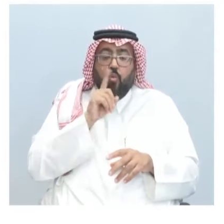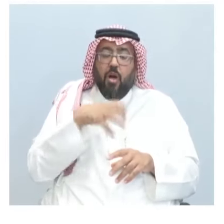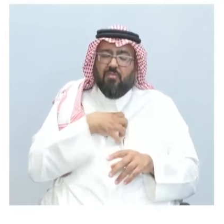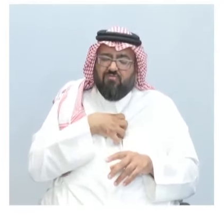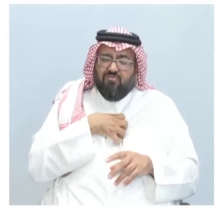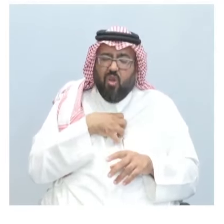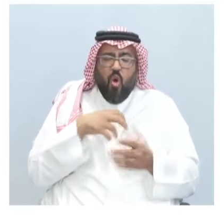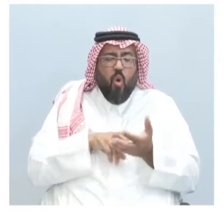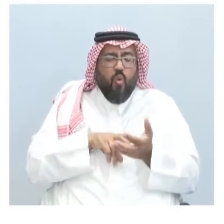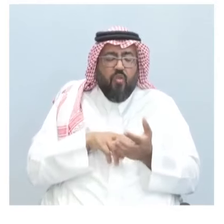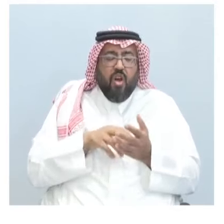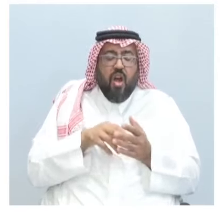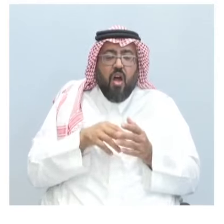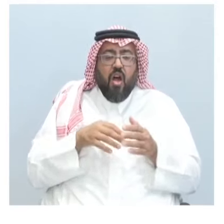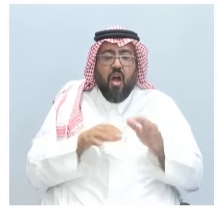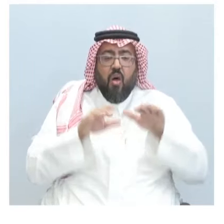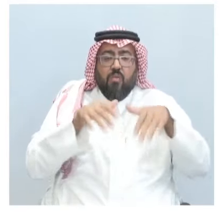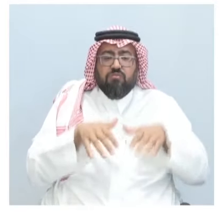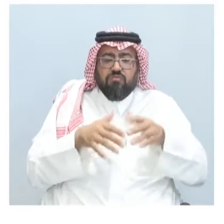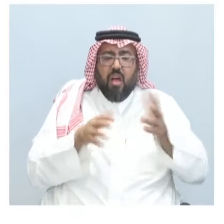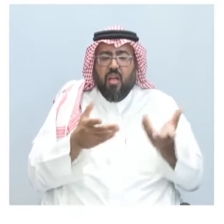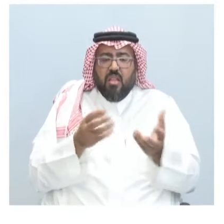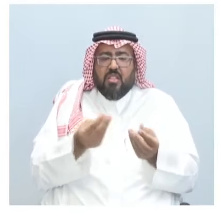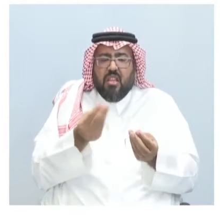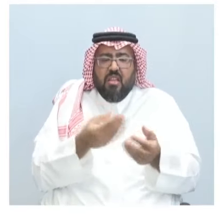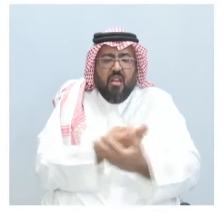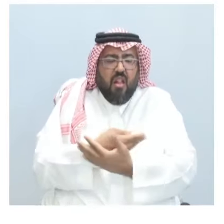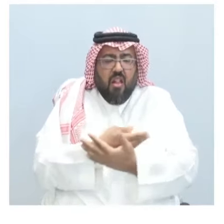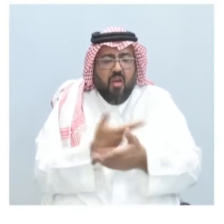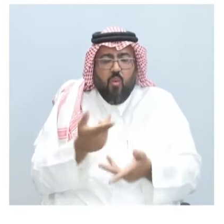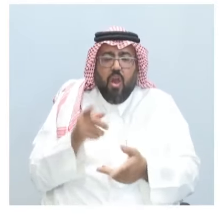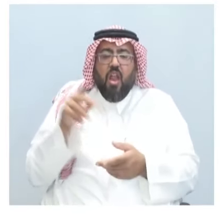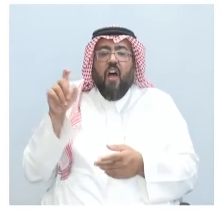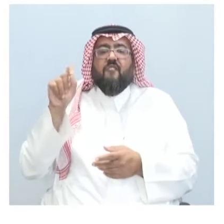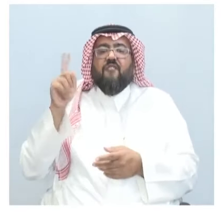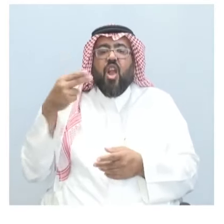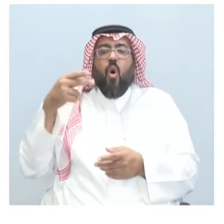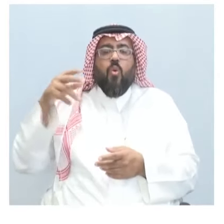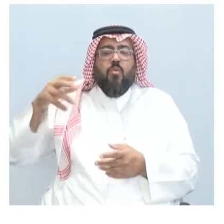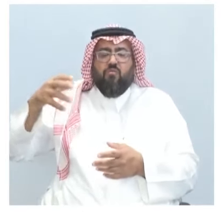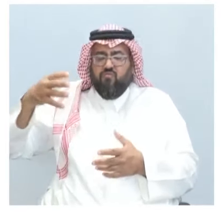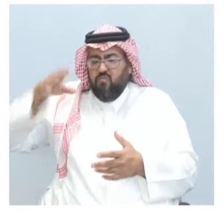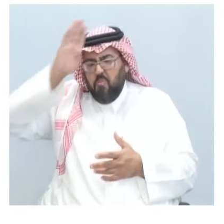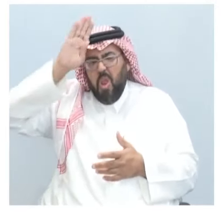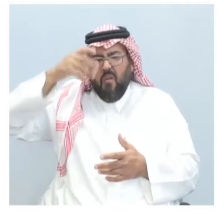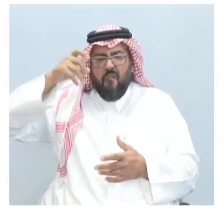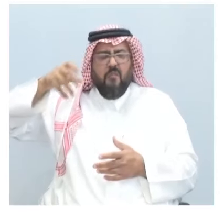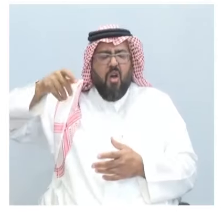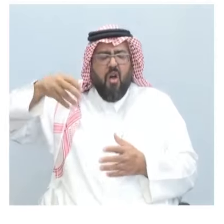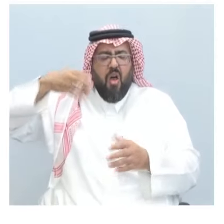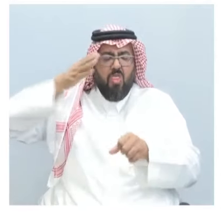عليك خوفا من فرعون ان يقتلك ثم قال الله سبحانه وتعالى